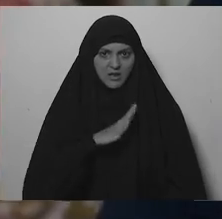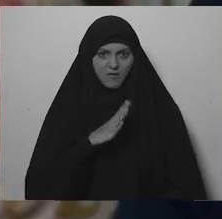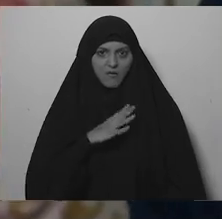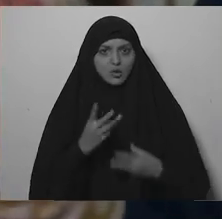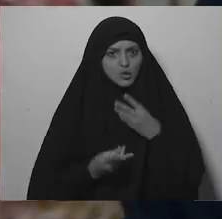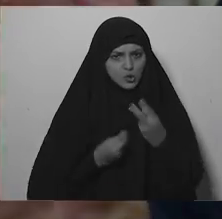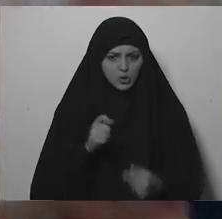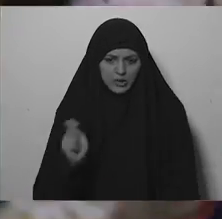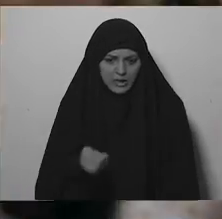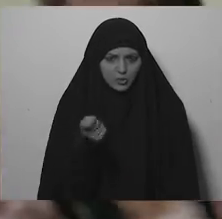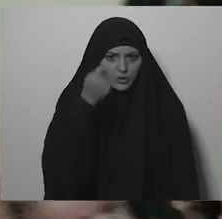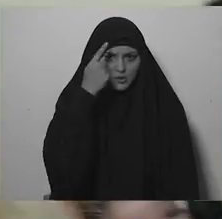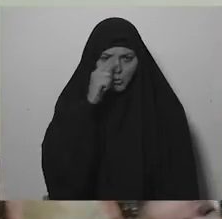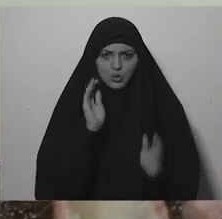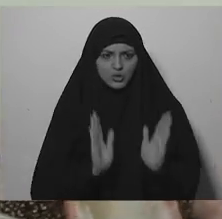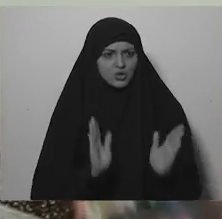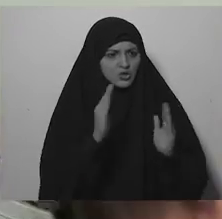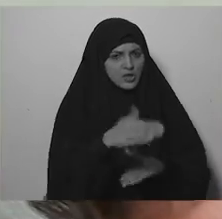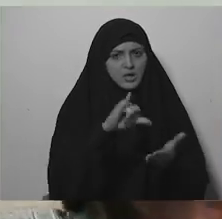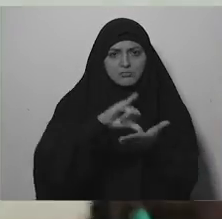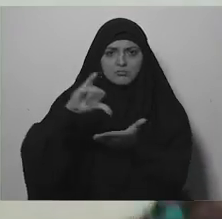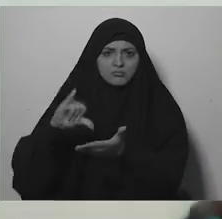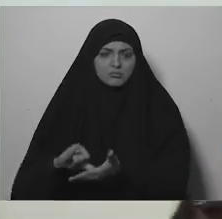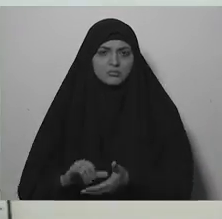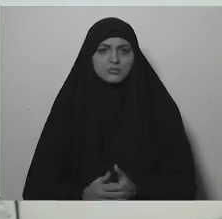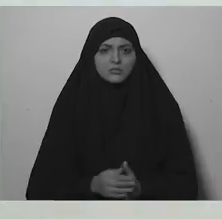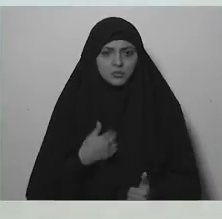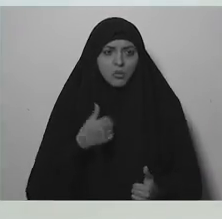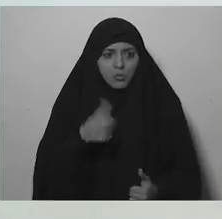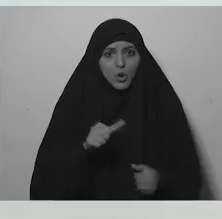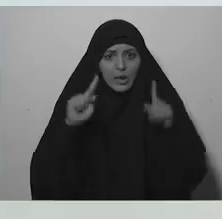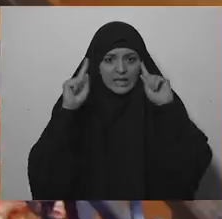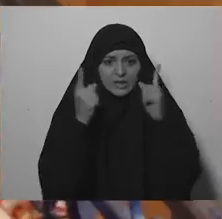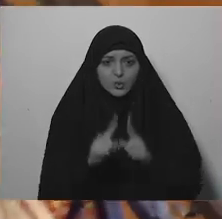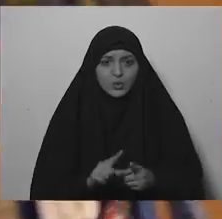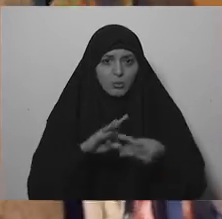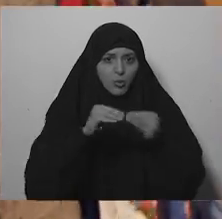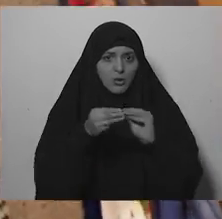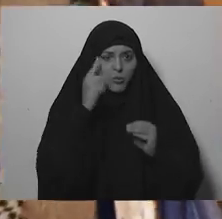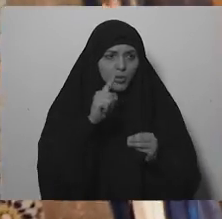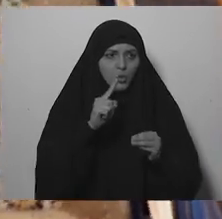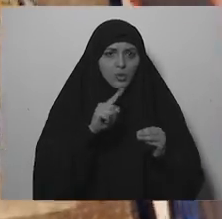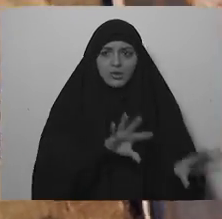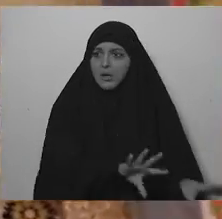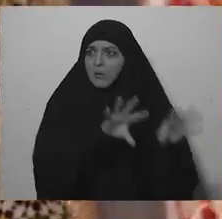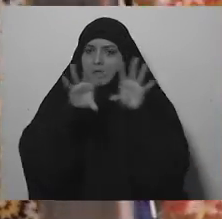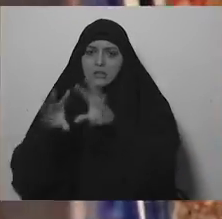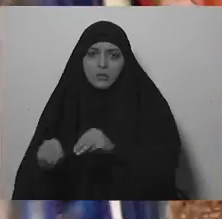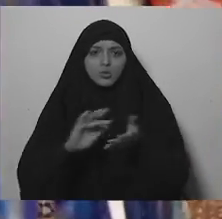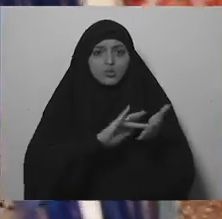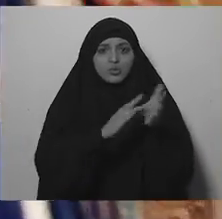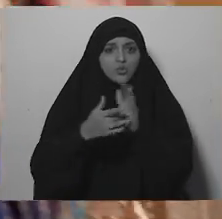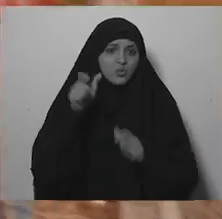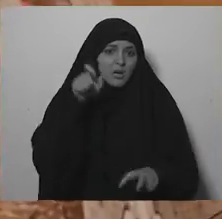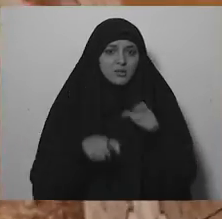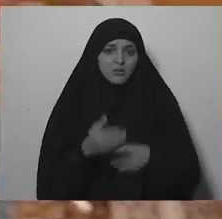penser à avoir un centre de rééducation pour chaque quartier. On peut au moins réduire le problème de déplacement de